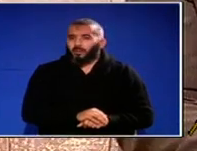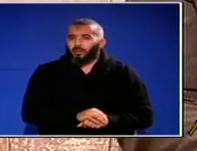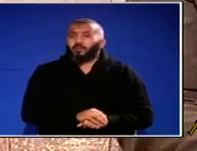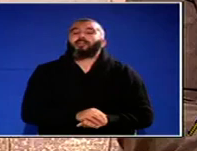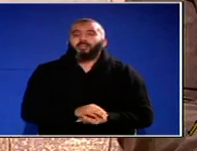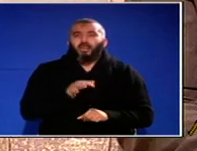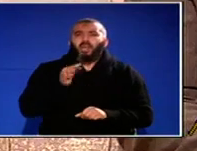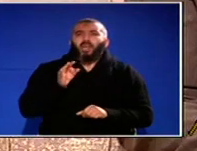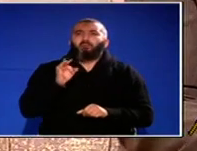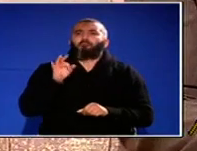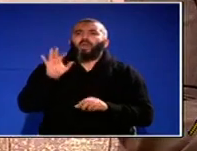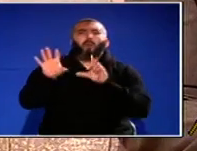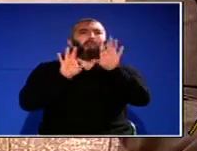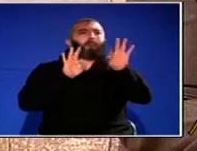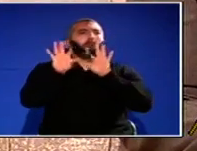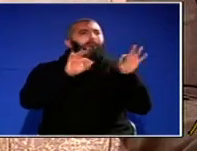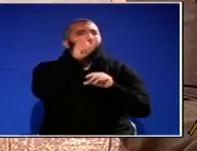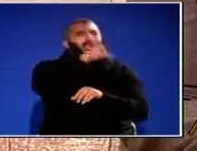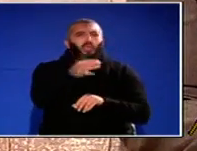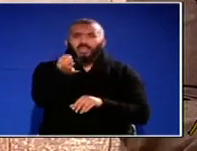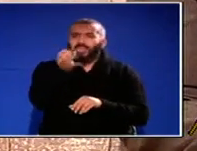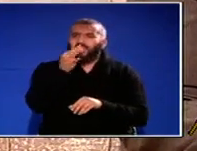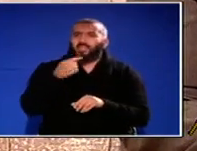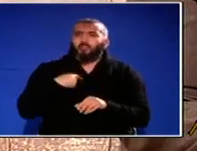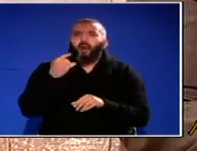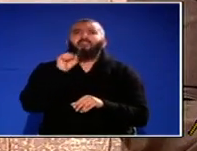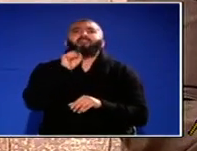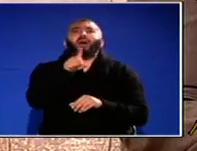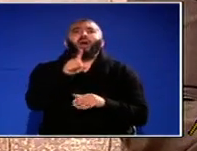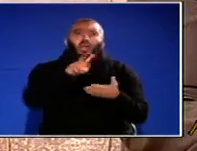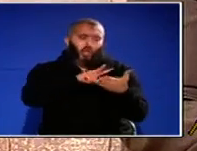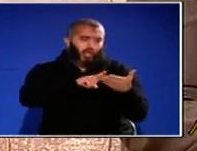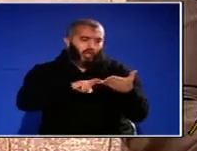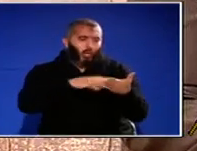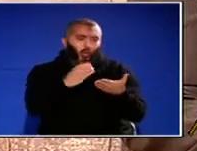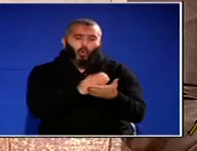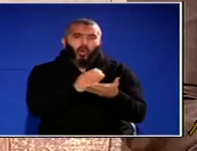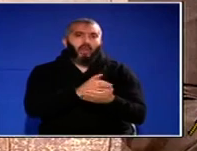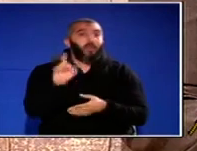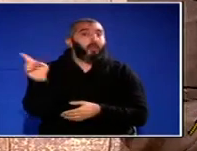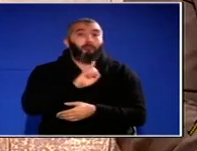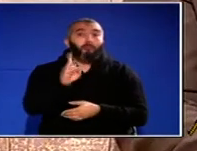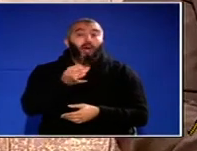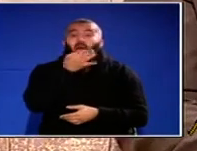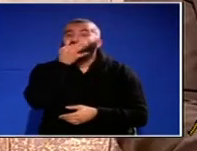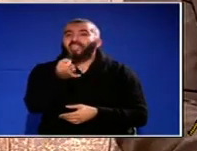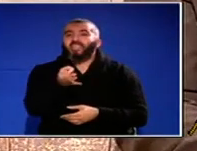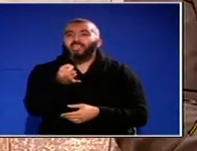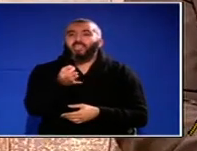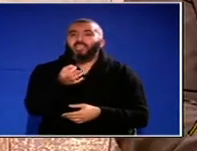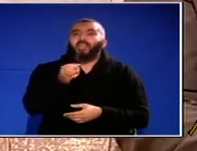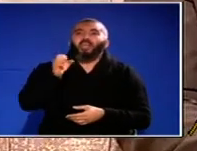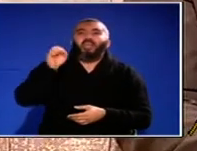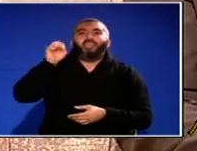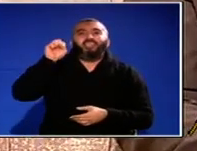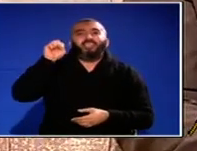الله العظيم. ايوه، نقرا القران ولا نقول صدق الله العظيم. نكملوا البسمله نقولوها، مي صدق الله